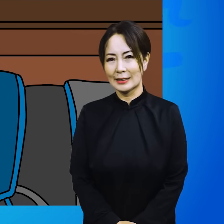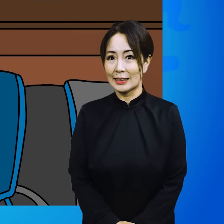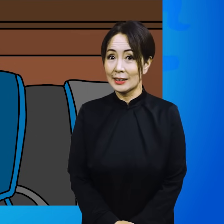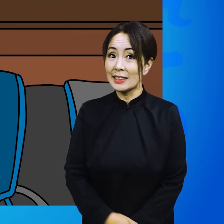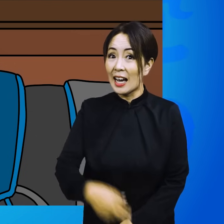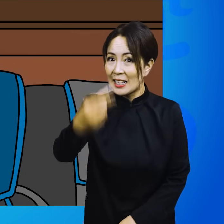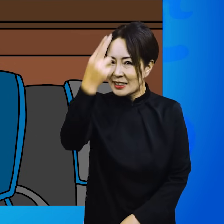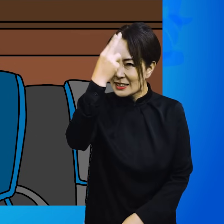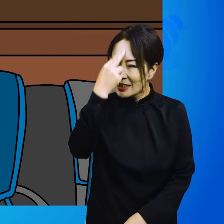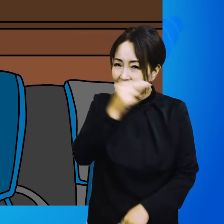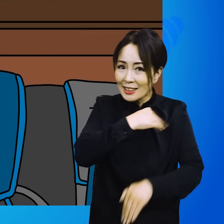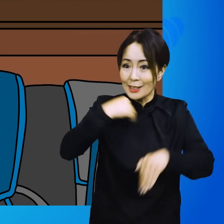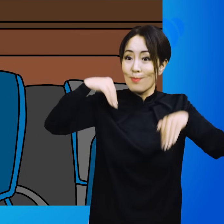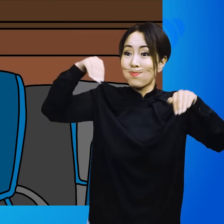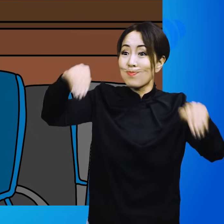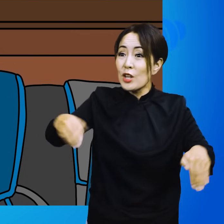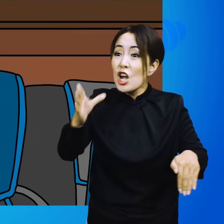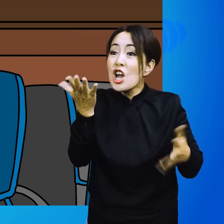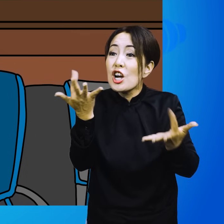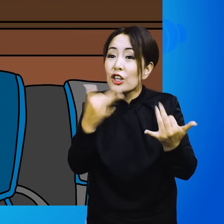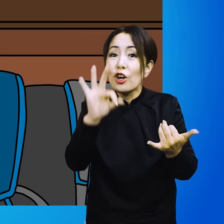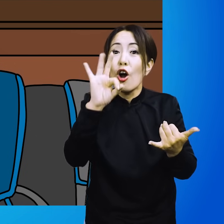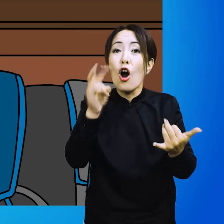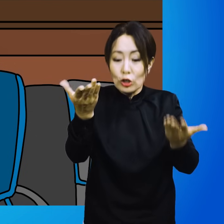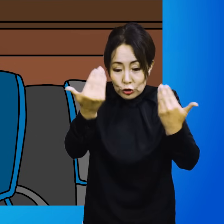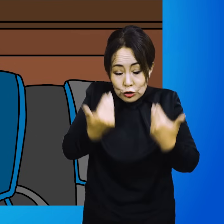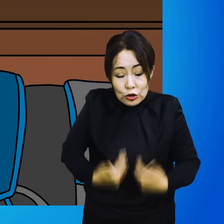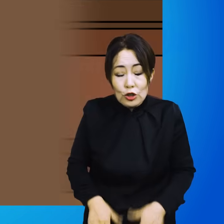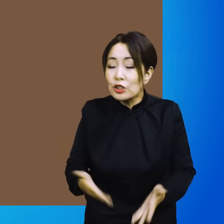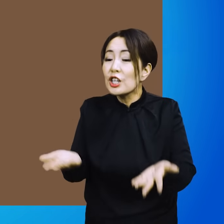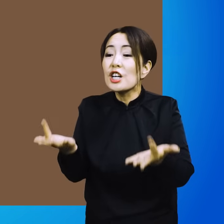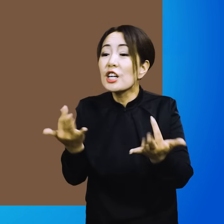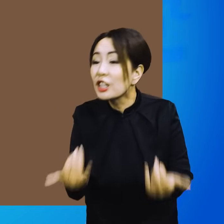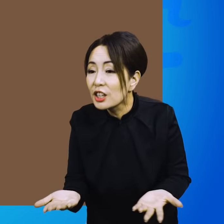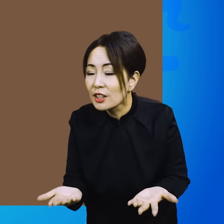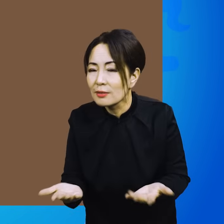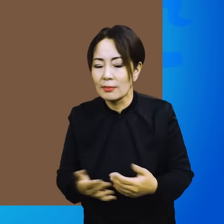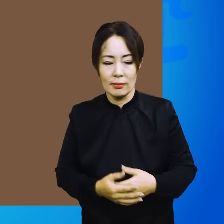За Чингис хаан хэдэн онд мэндэлсэн бэ?